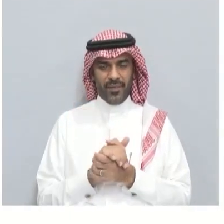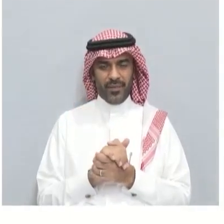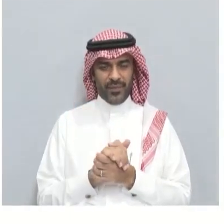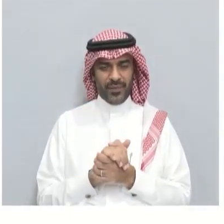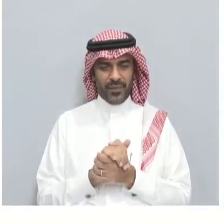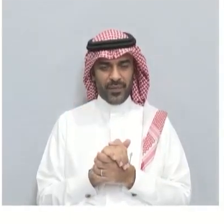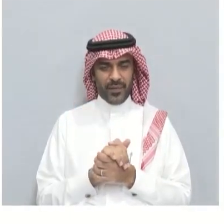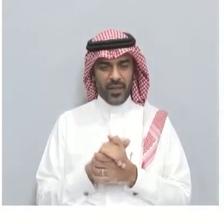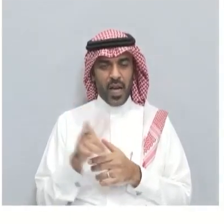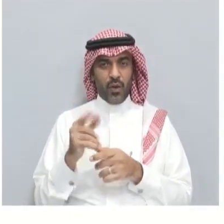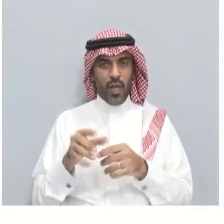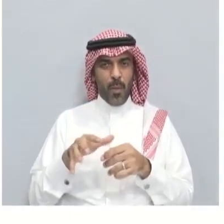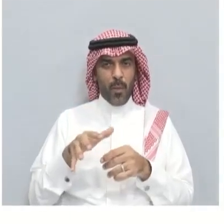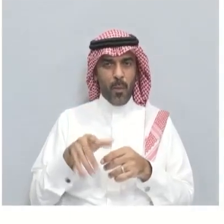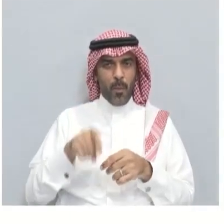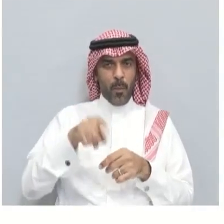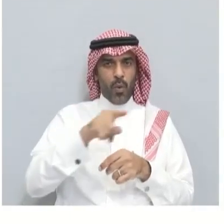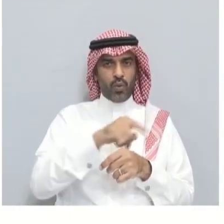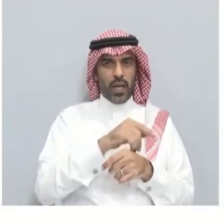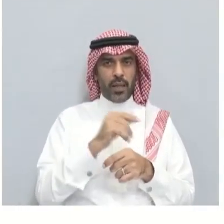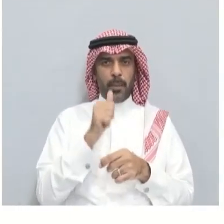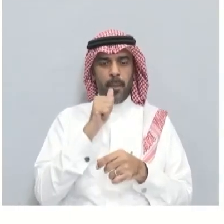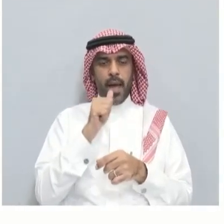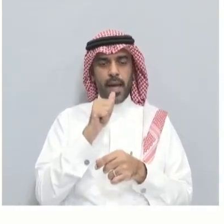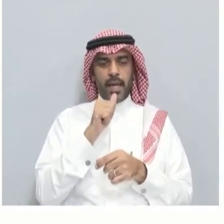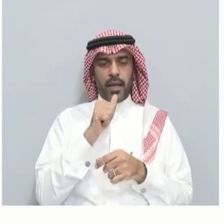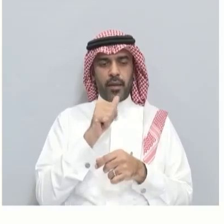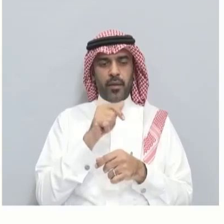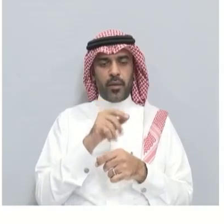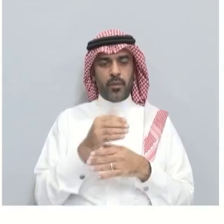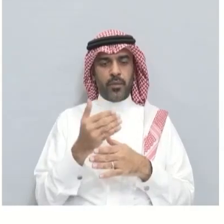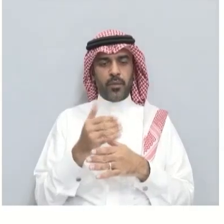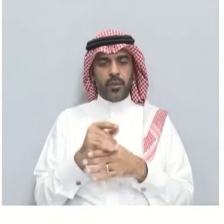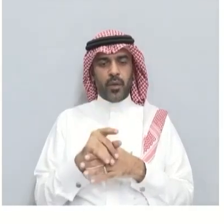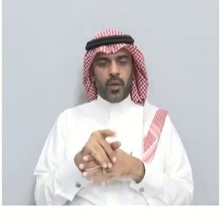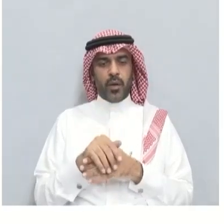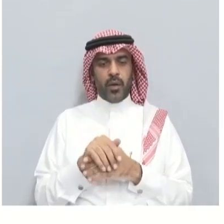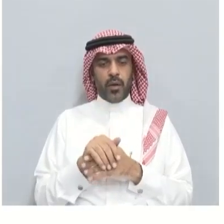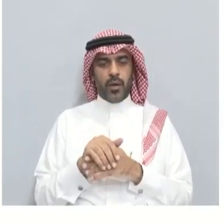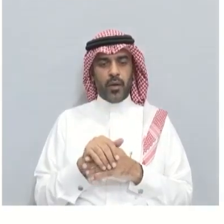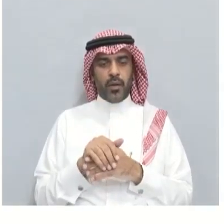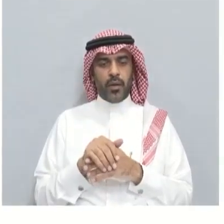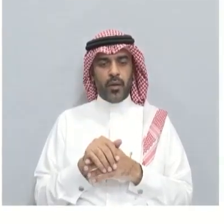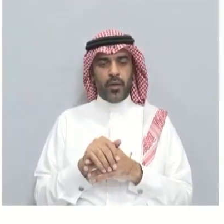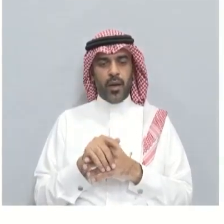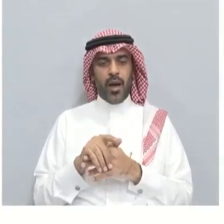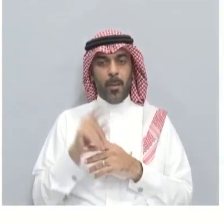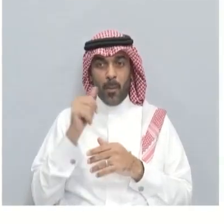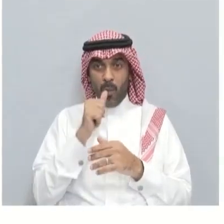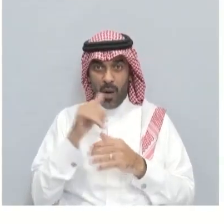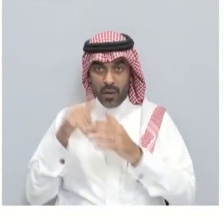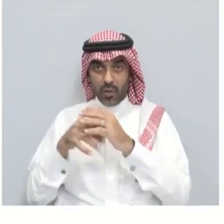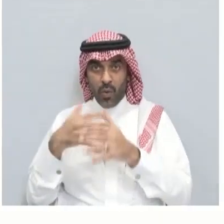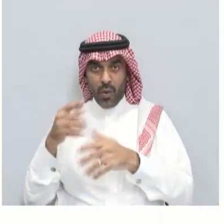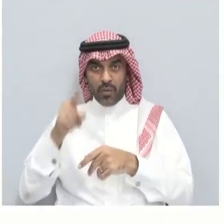موجات مائيه تكونت بفعل مائيه عندما نطلق موجات مائيه اذا هي عباره عن ماذا التسونامي